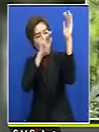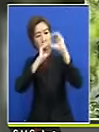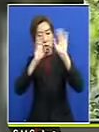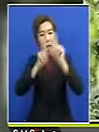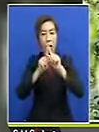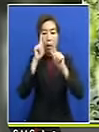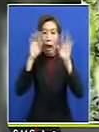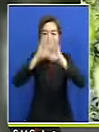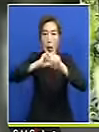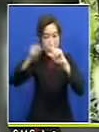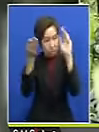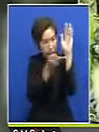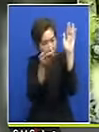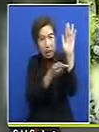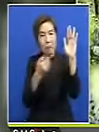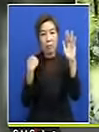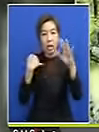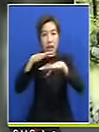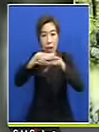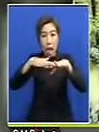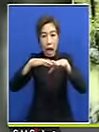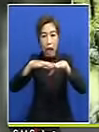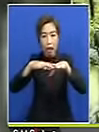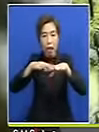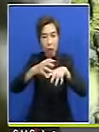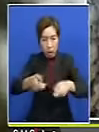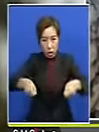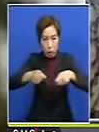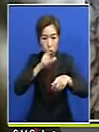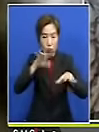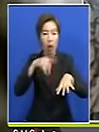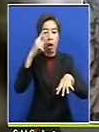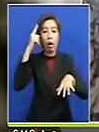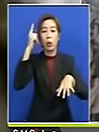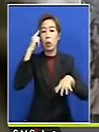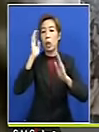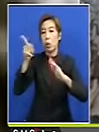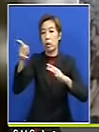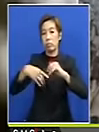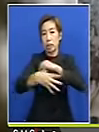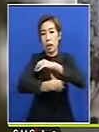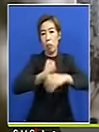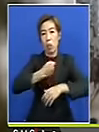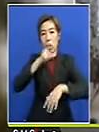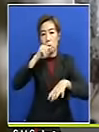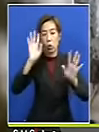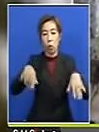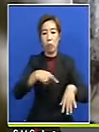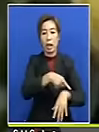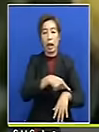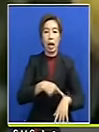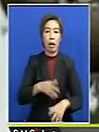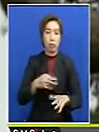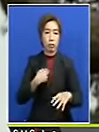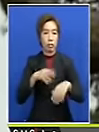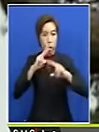กตกอยู่ที่พื้นก็เลยรู้วินาทีนั้นเลยว่าลูกนกนะคะที่อยู่ในโพรงมีคนล้วงเอาไปแล้ว ครับเธอก็เลยเดินทางไป